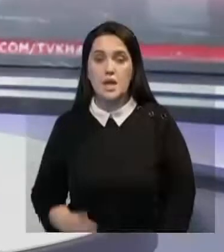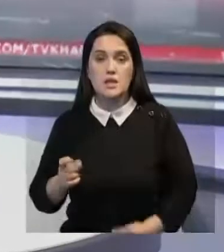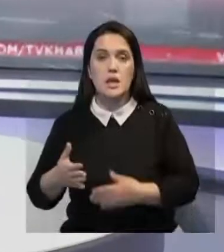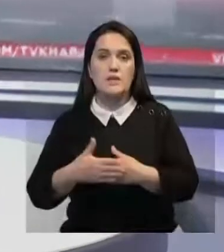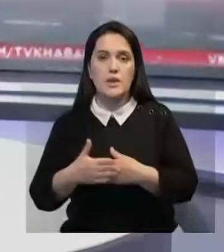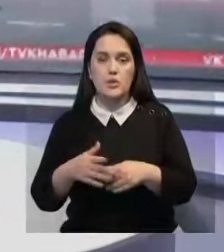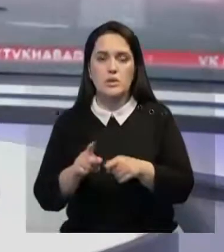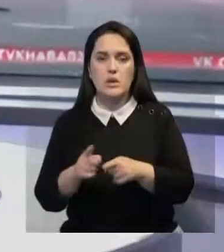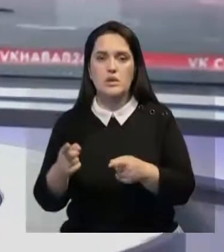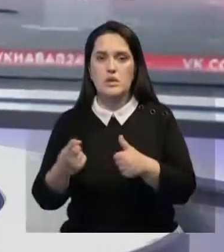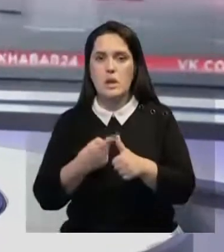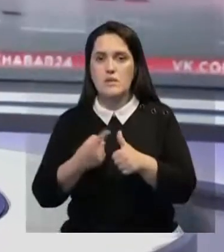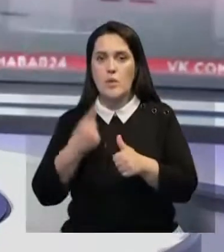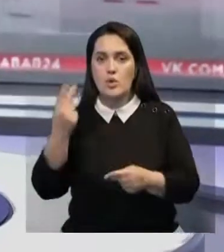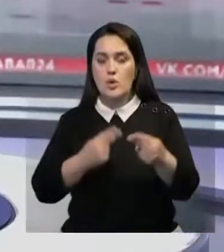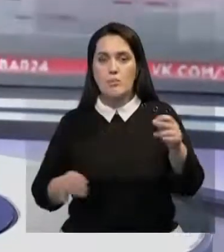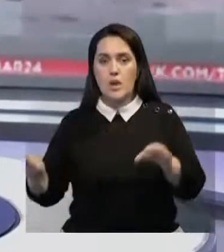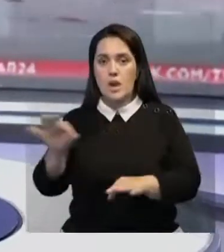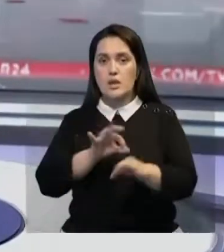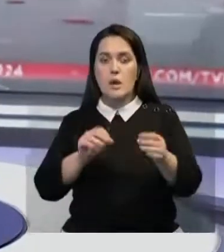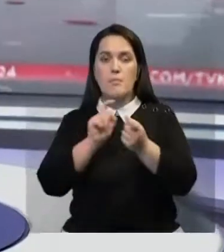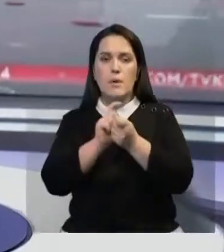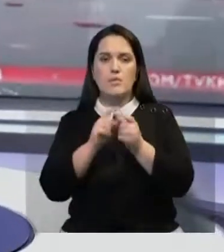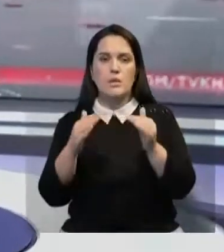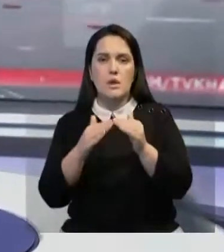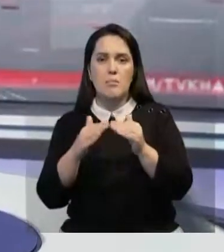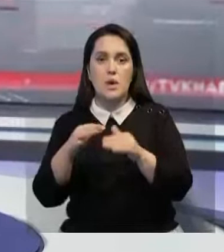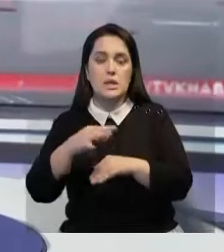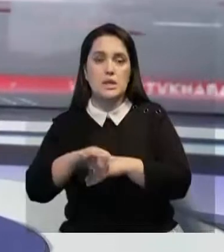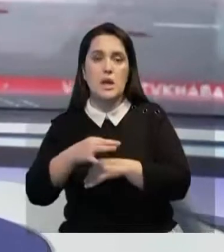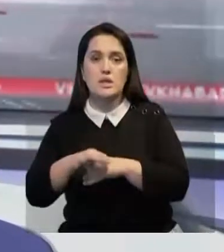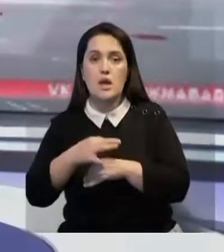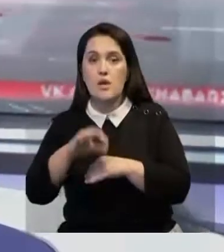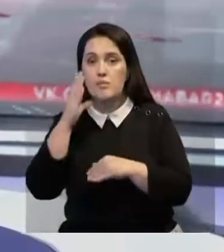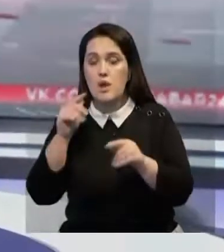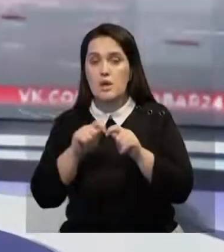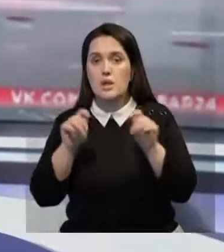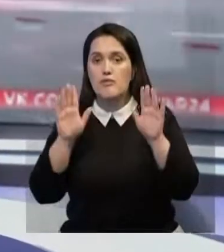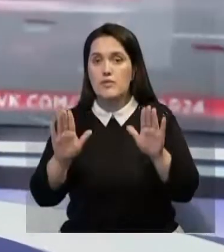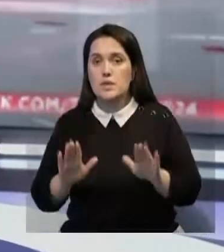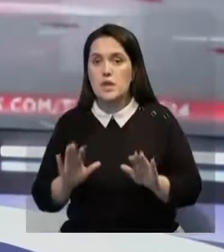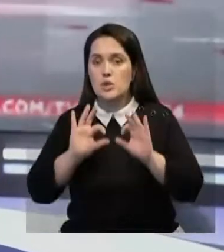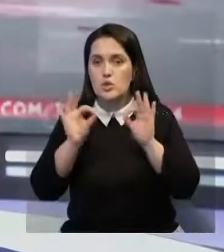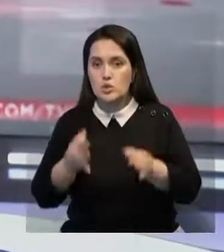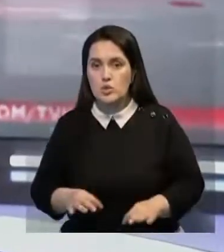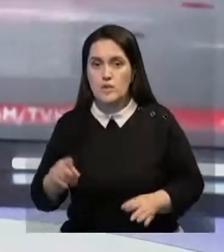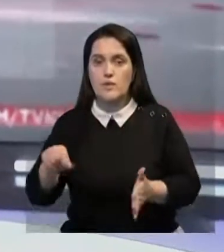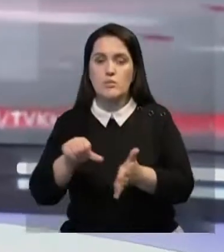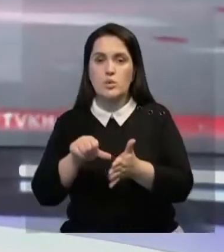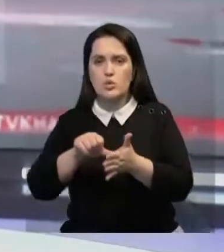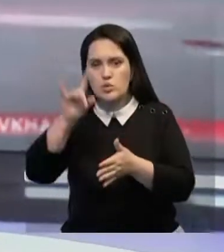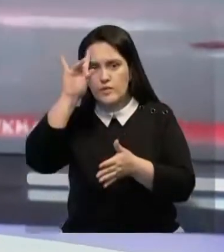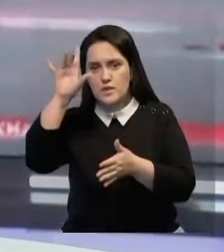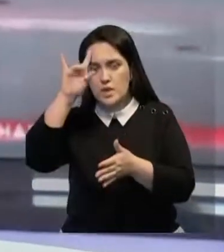«За дверью» – так называется художественный проект, посвященный борьбе с домашним насилием. В его рамках в Алматы открылась выставка современного искусства. В ней